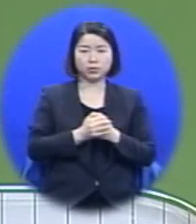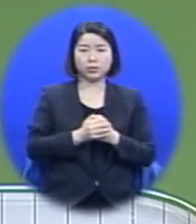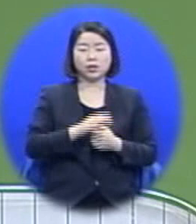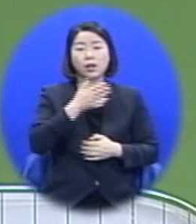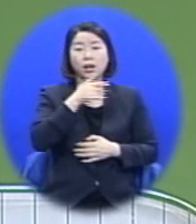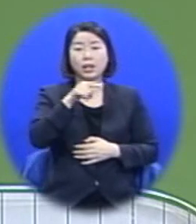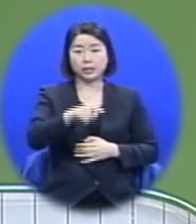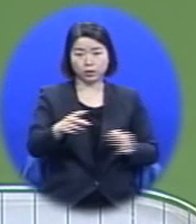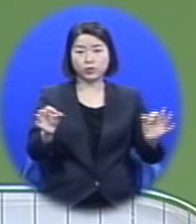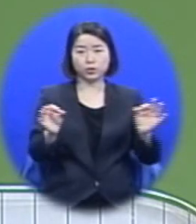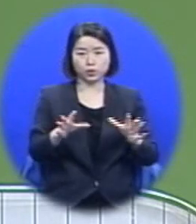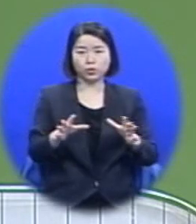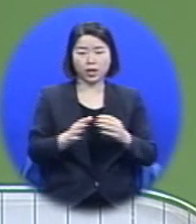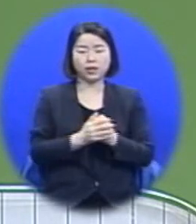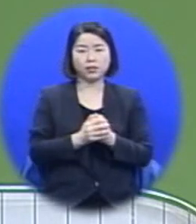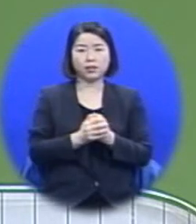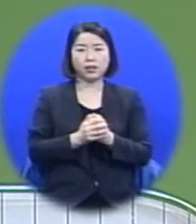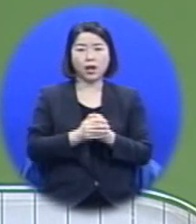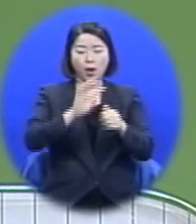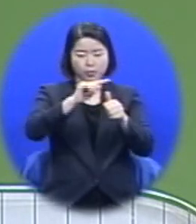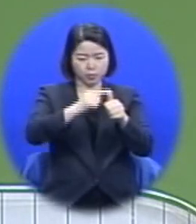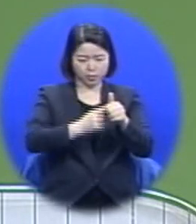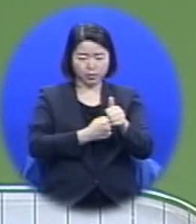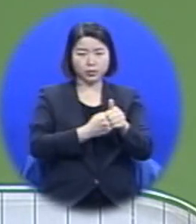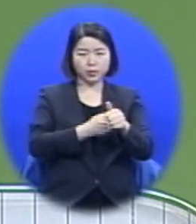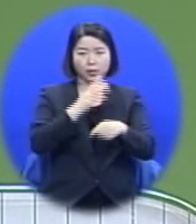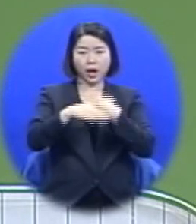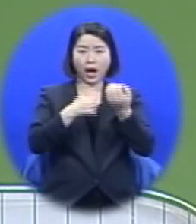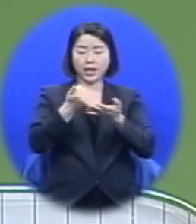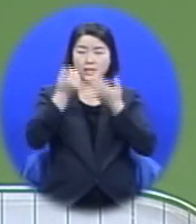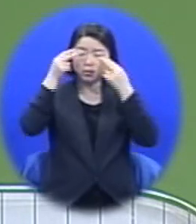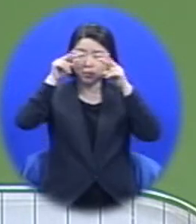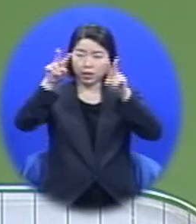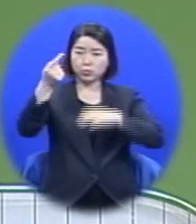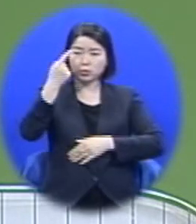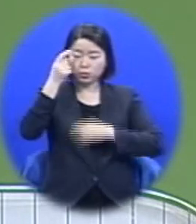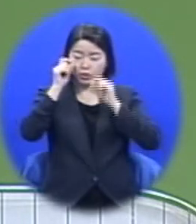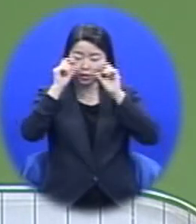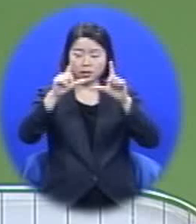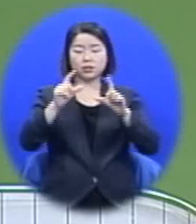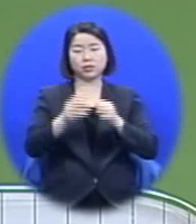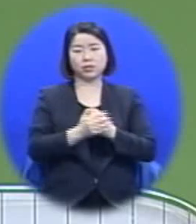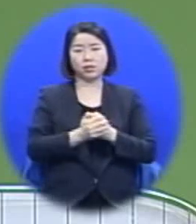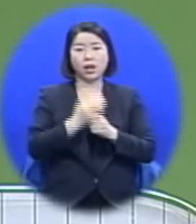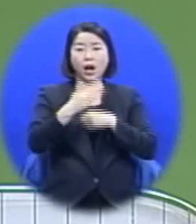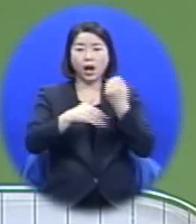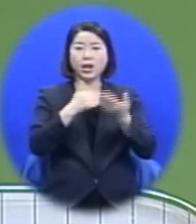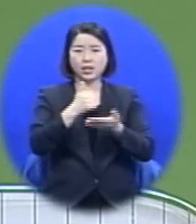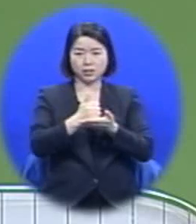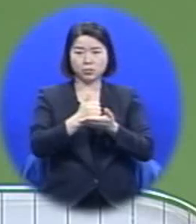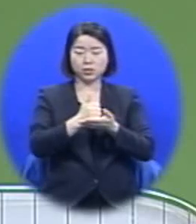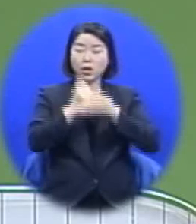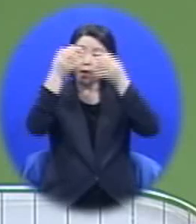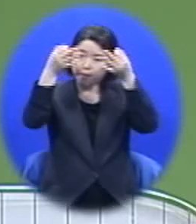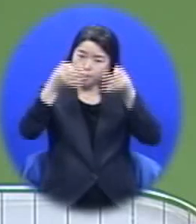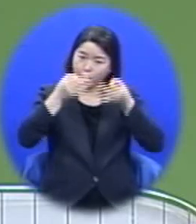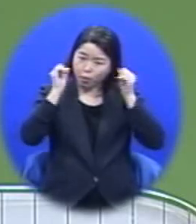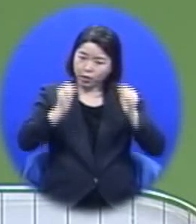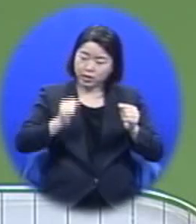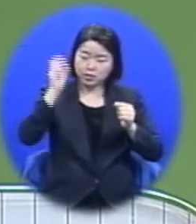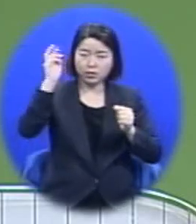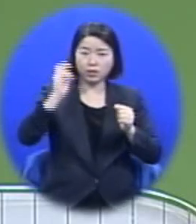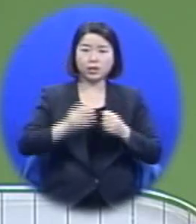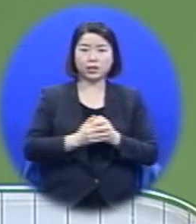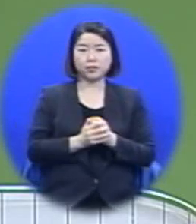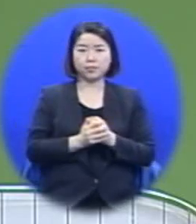아 그 순간에 비로소 하나님을 바라보는 눈이 뜨인 거예요 하나님은 보고 계시겠지